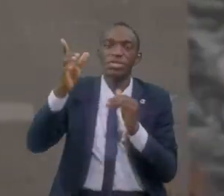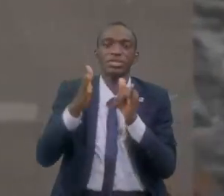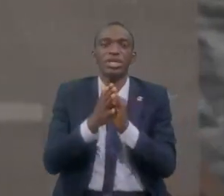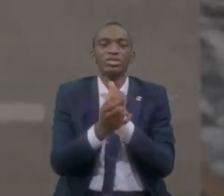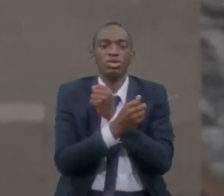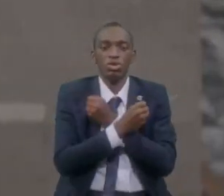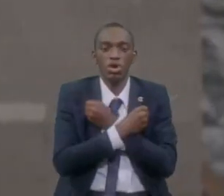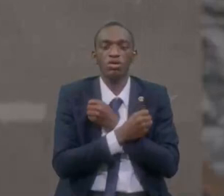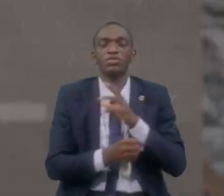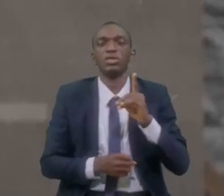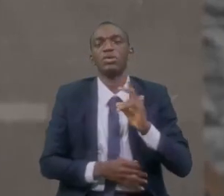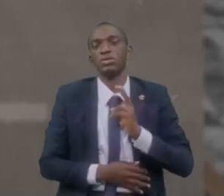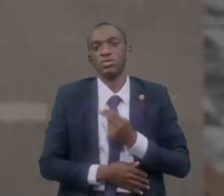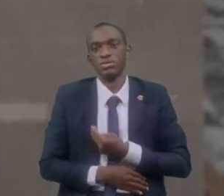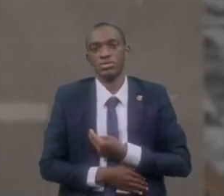qui nous a aimés.